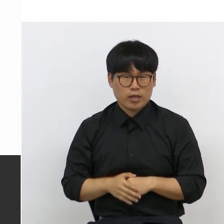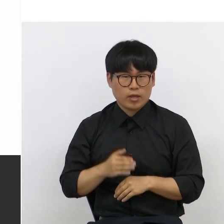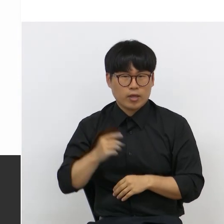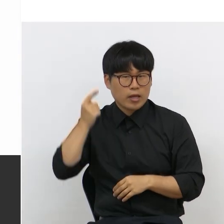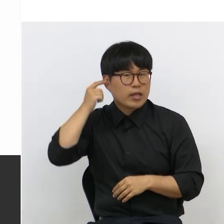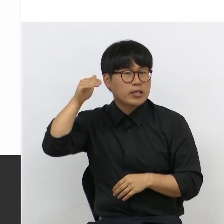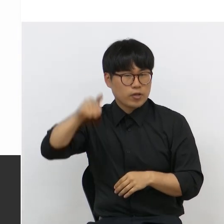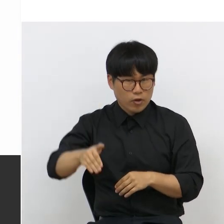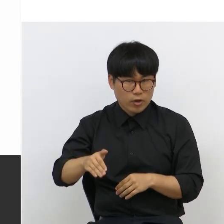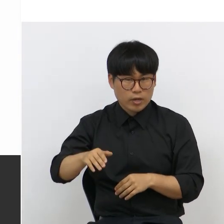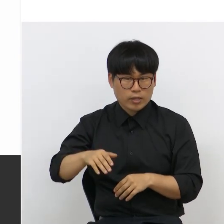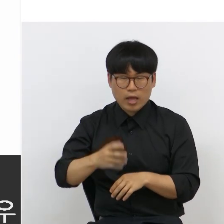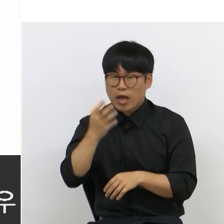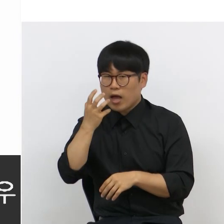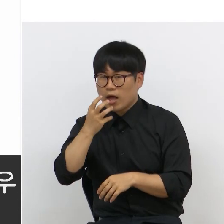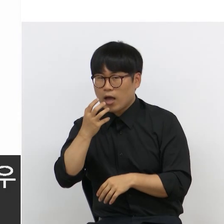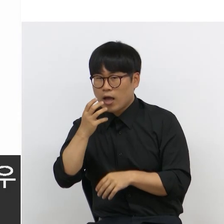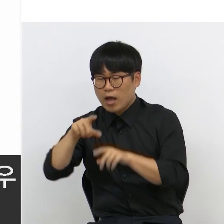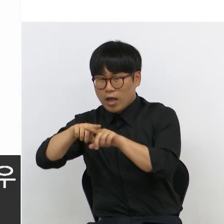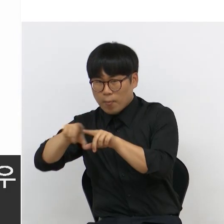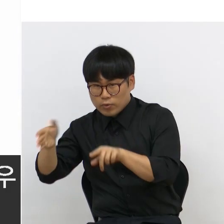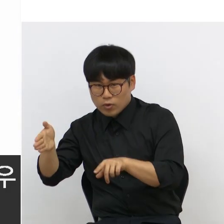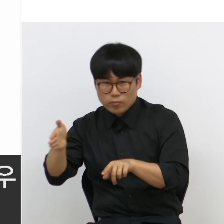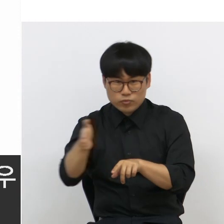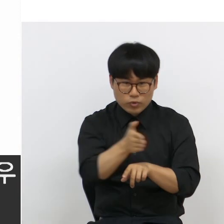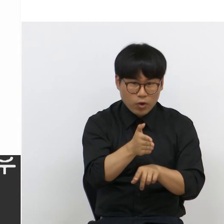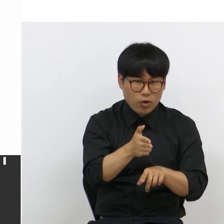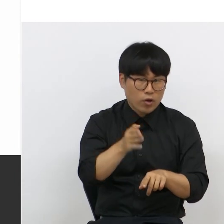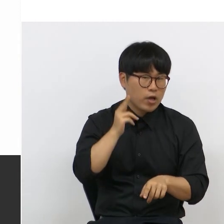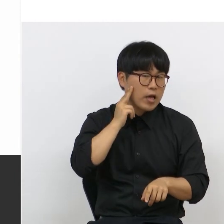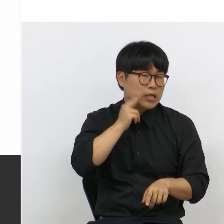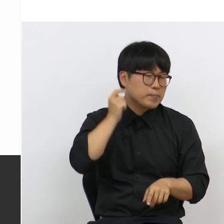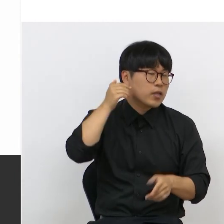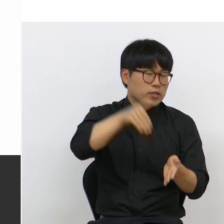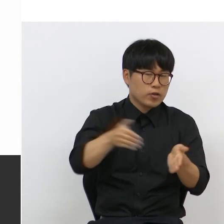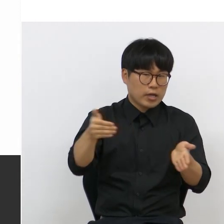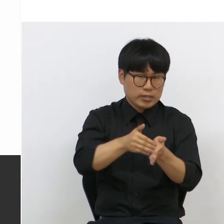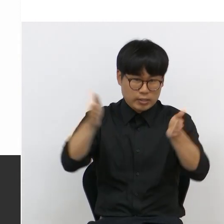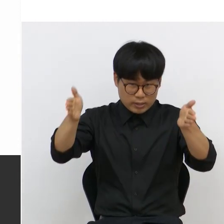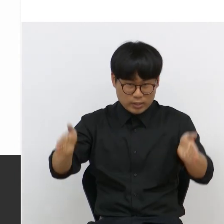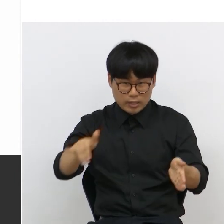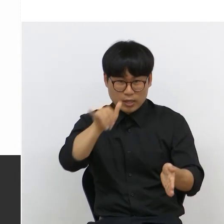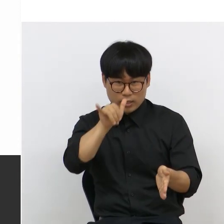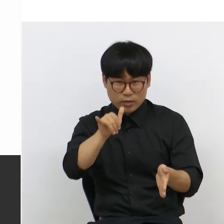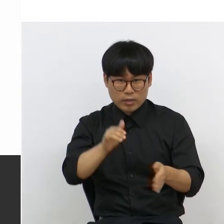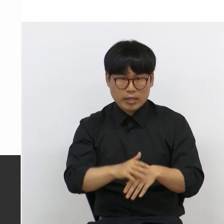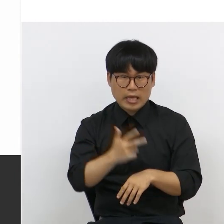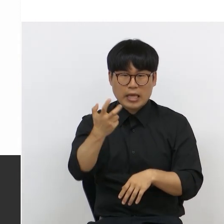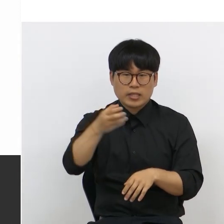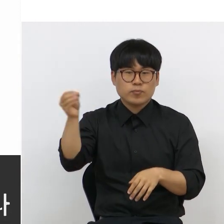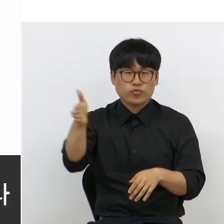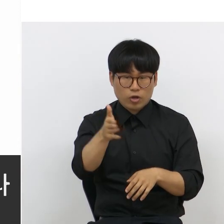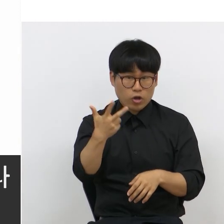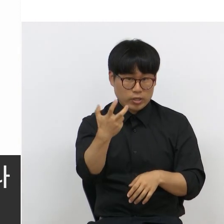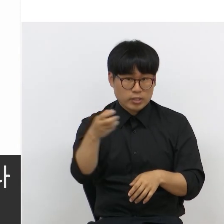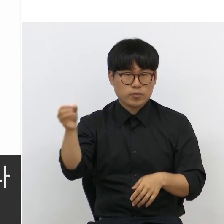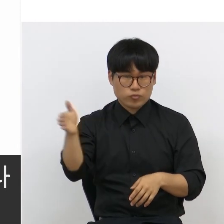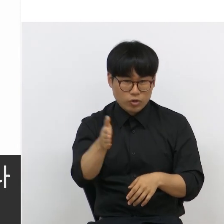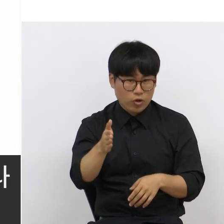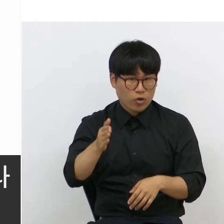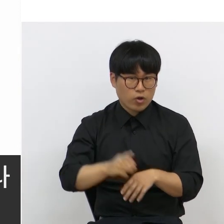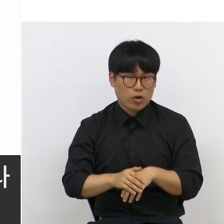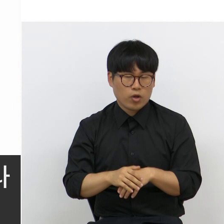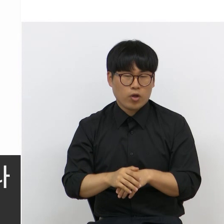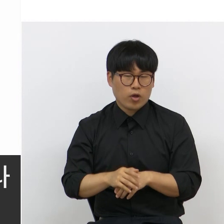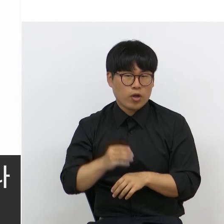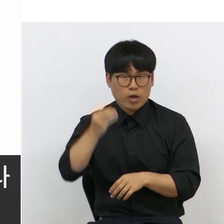난청의 정도를 이렇게 정상, 경도, 중도, 중고도 이렇게 쭉 나누면 보통 70dB부터 중고도인데 이